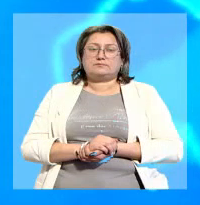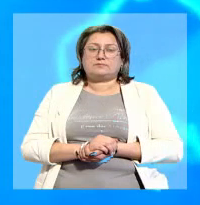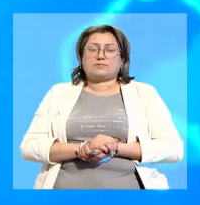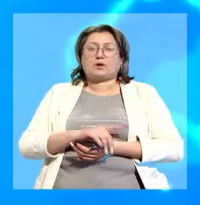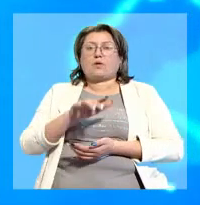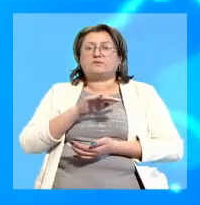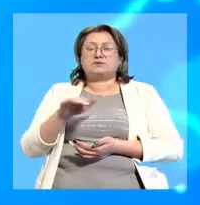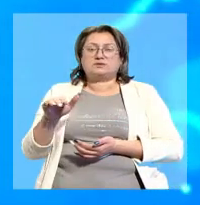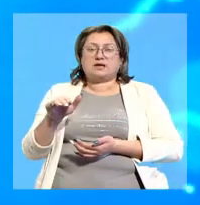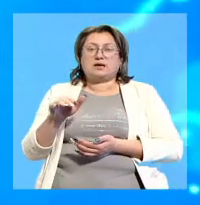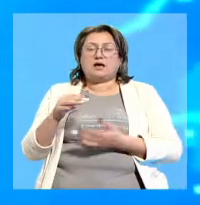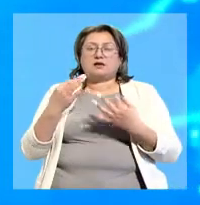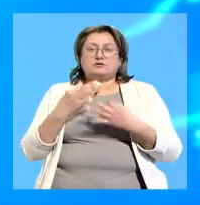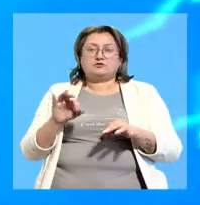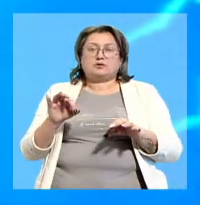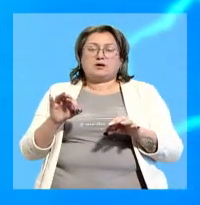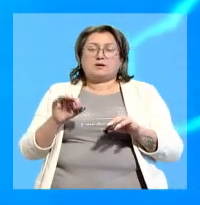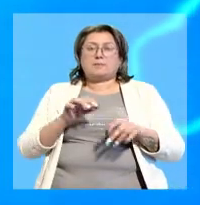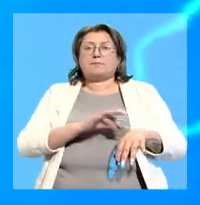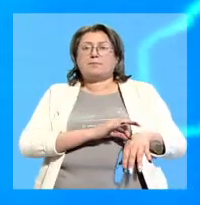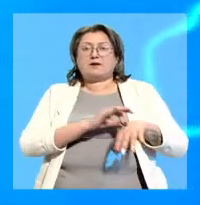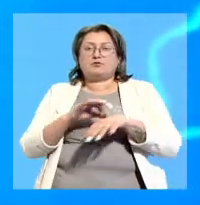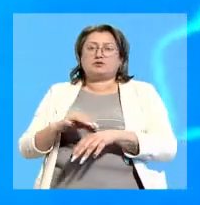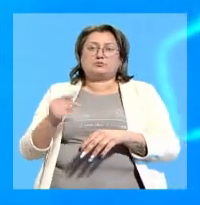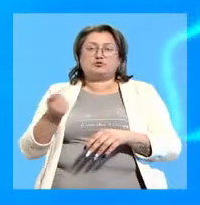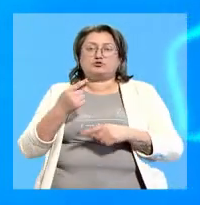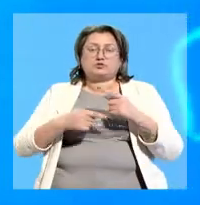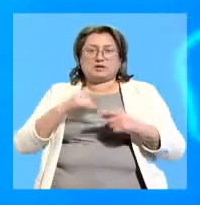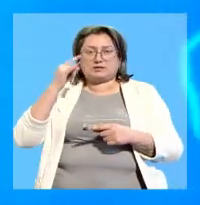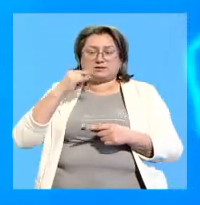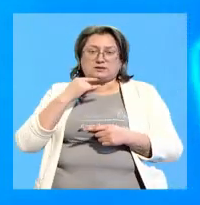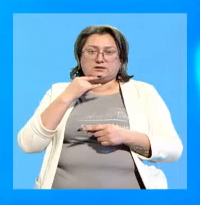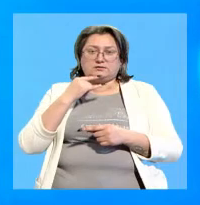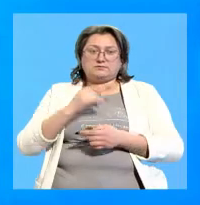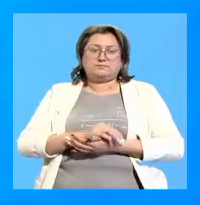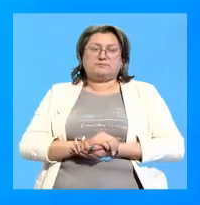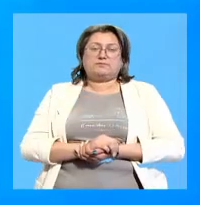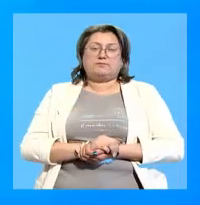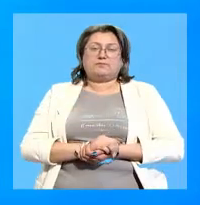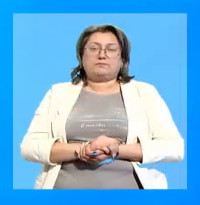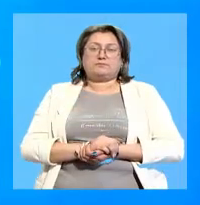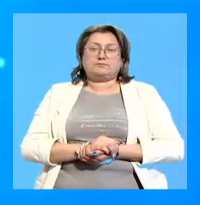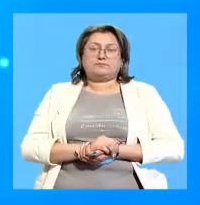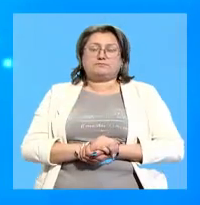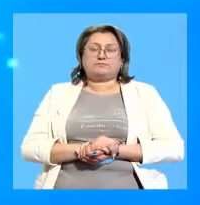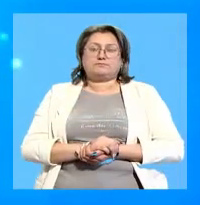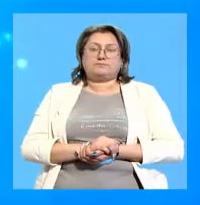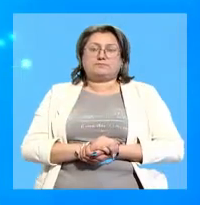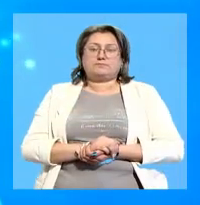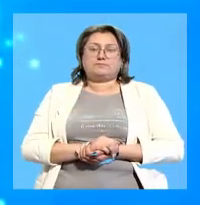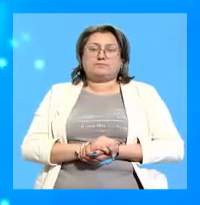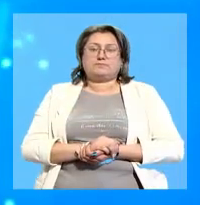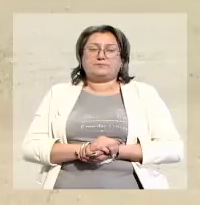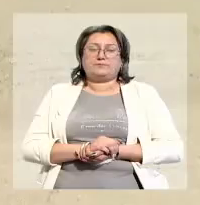Қазақстан арқылы бидайды транзиттік тасымалдауға ресми түрде рұқсат етілді. Ауыл шаруашылығы министрлігі баспасөз қызметінің